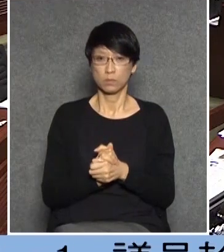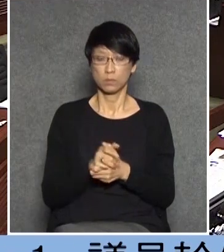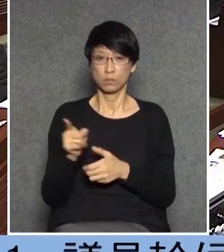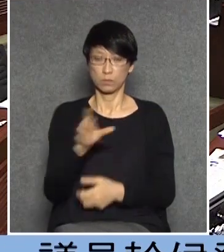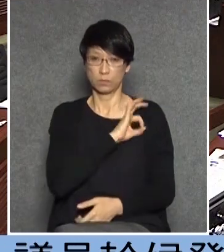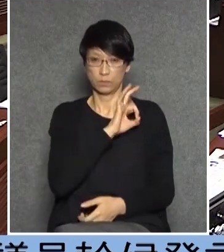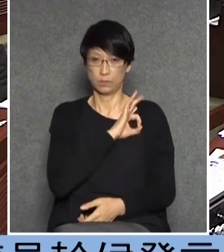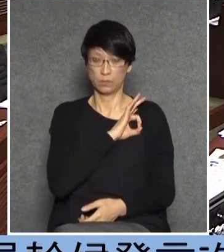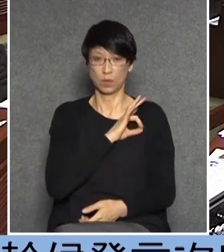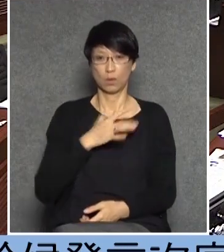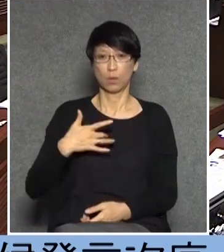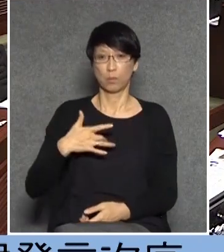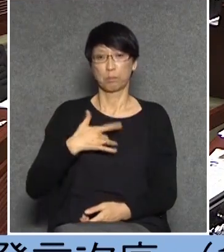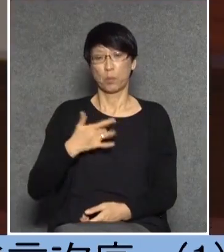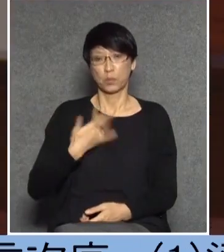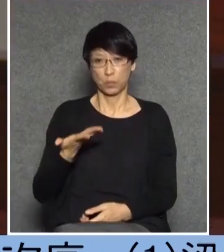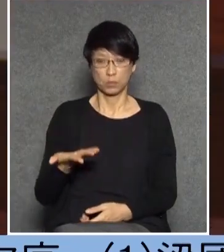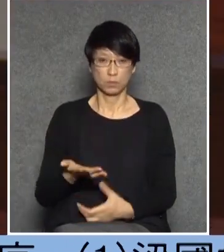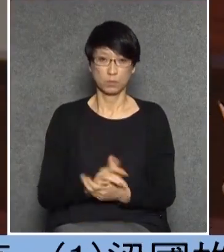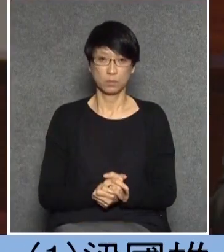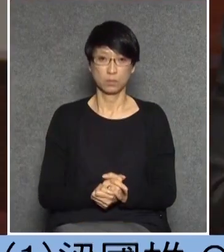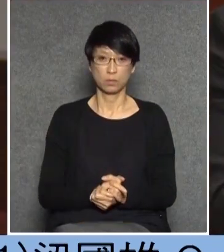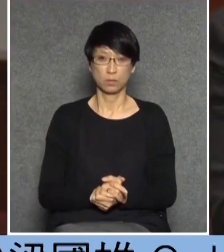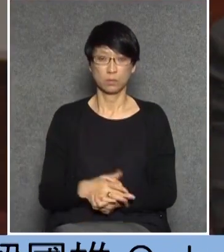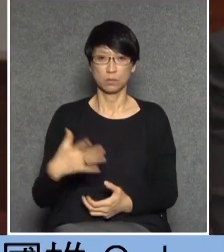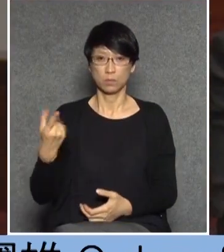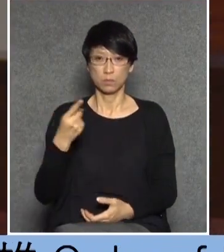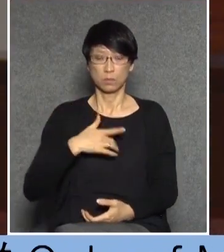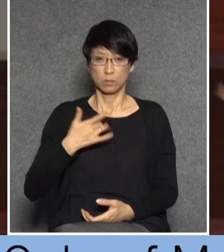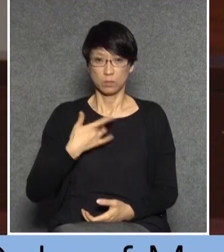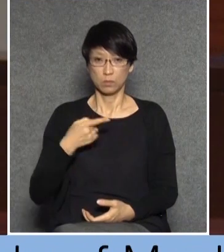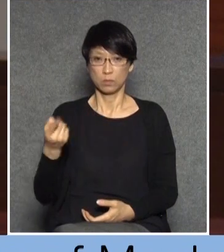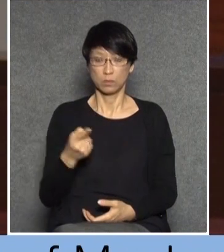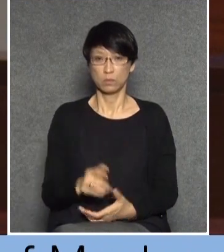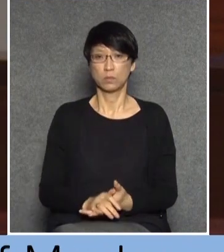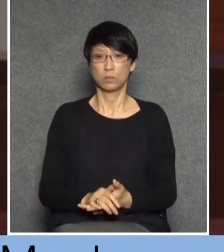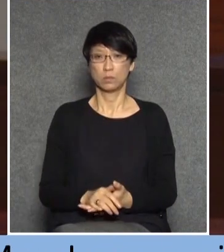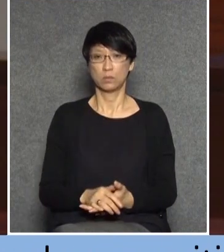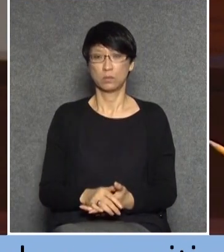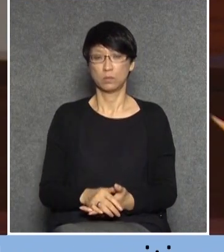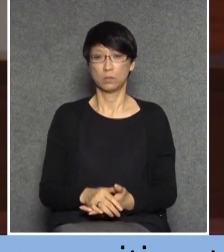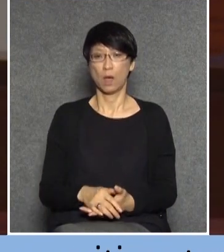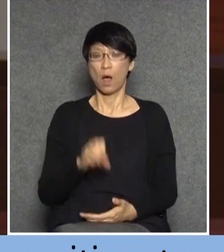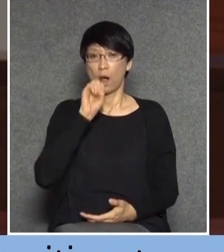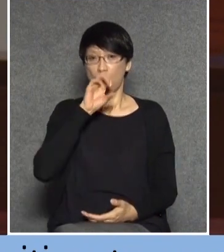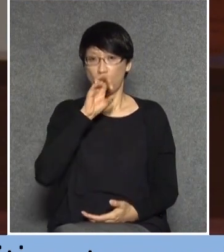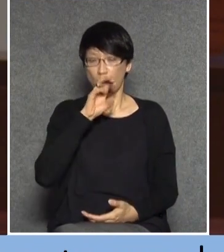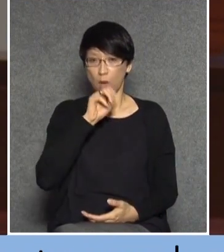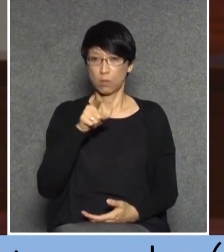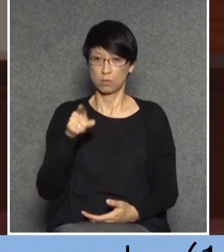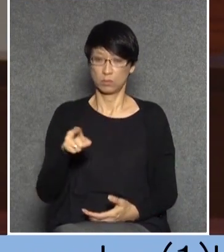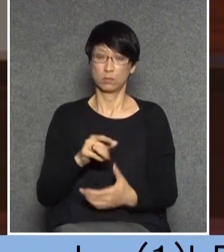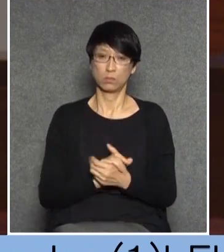基本上係廢嘅，主席，係咪？唯一唔廢嘅咧，仲可以俾我哋喺度發下噏風，抒發下代表啲